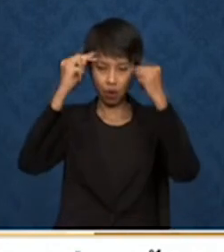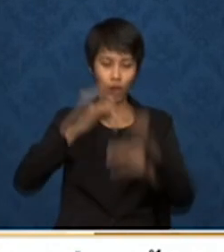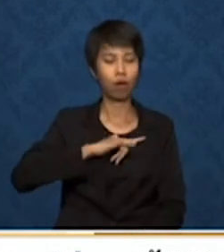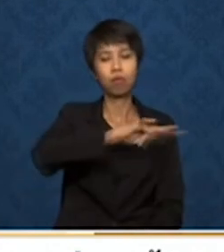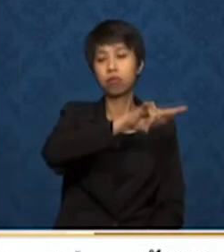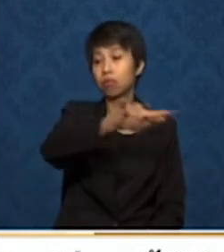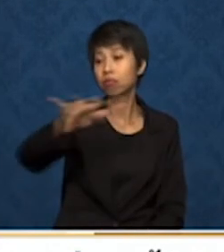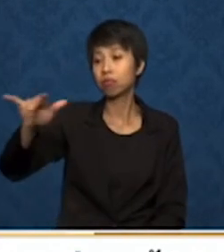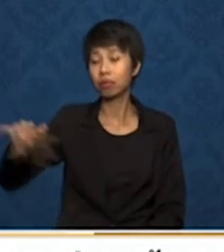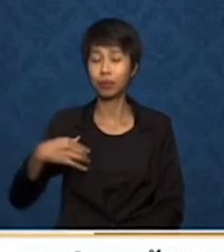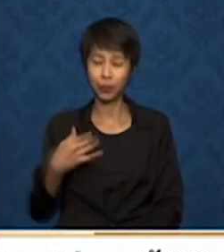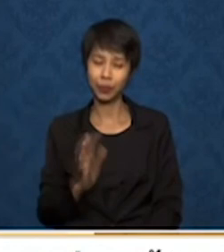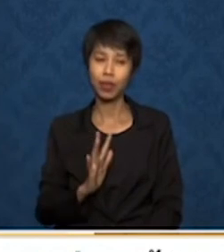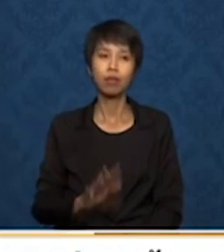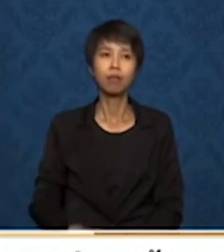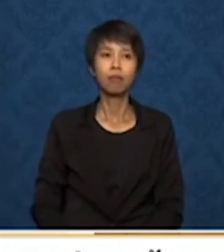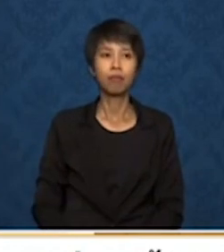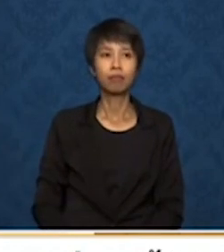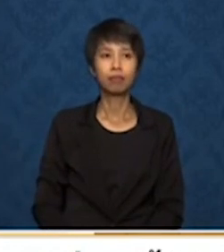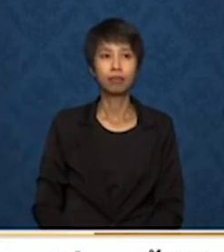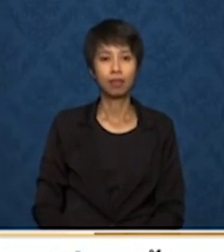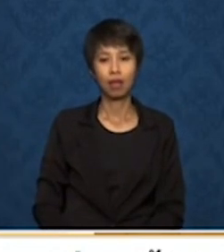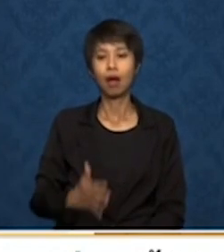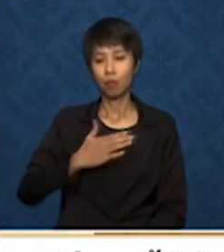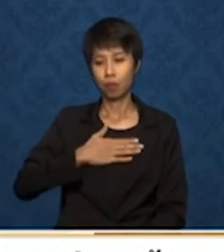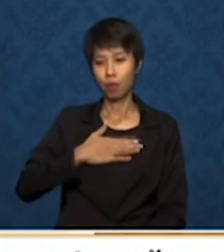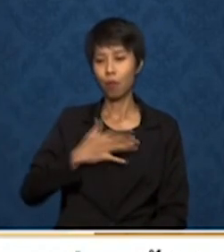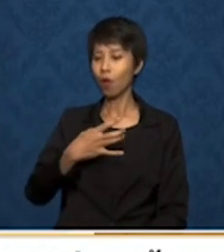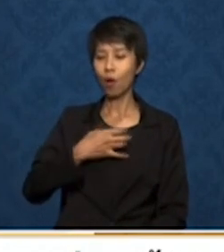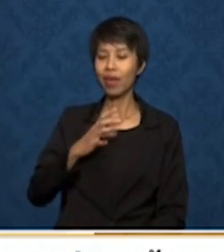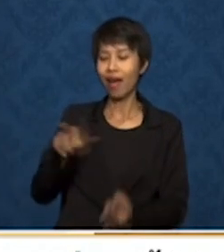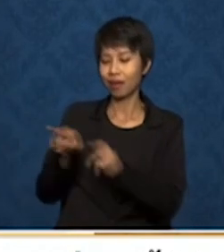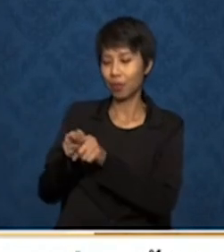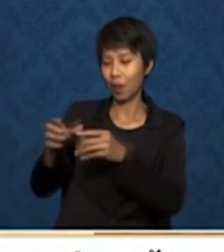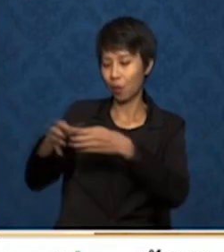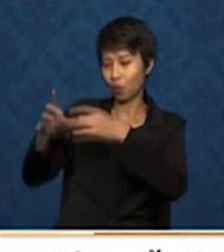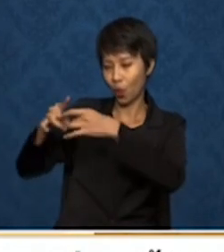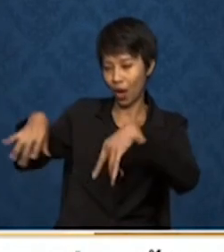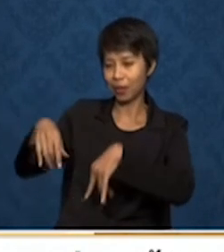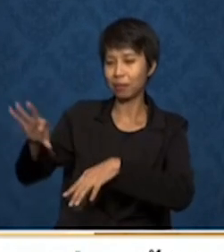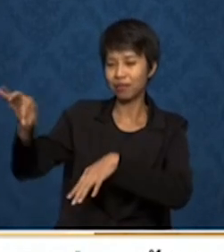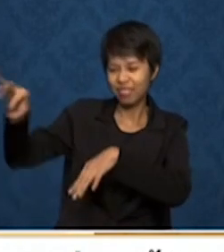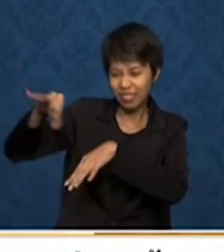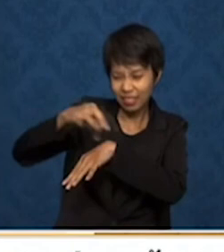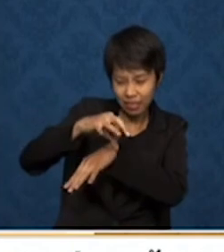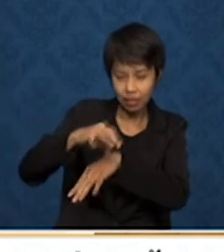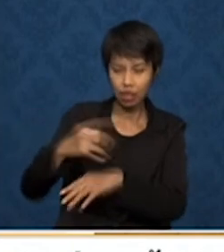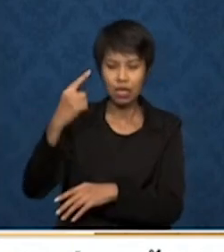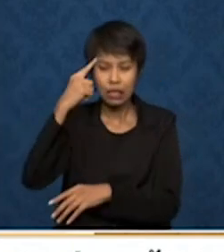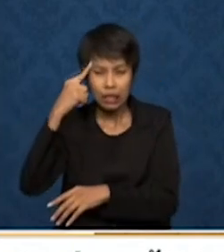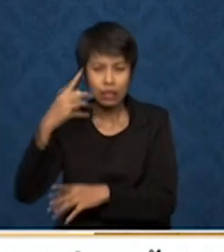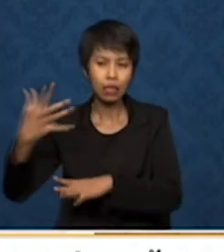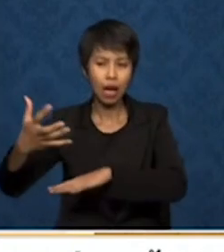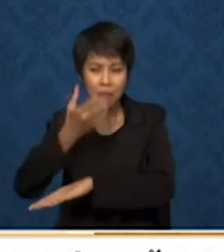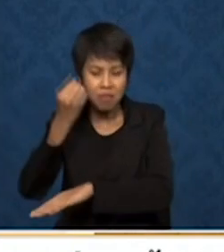ณะเดีวกัน กไม่อยากะเห็นวไฟค้าเป็ลางวี hiringซึ่คลกจ้องเลนแต่การเมืองทั้งทั้